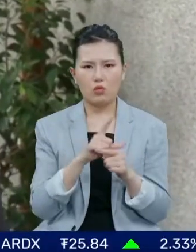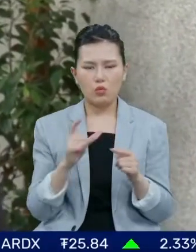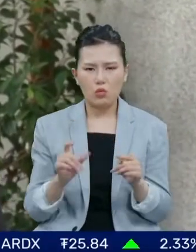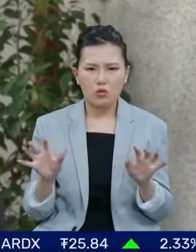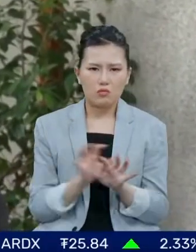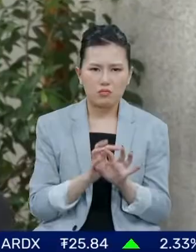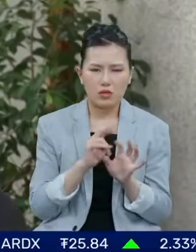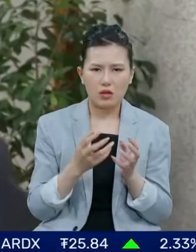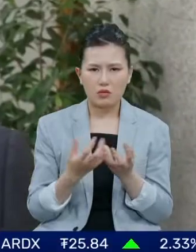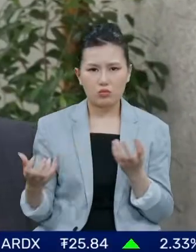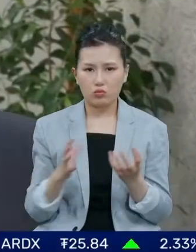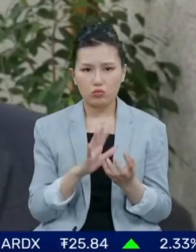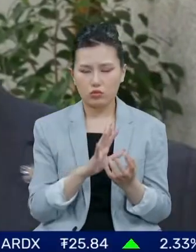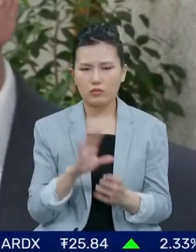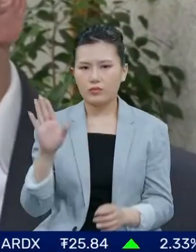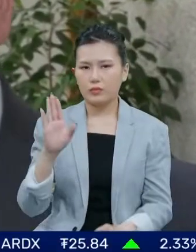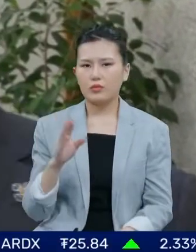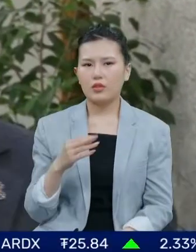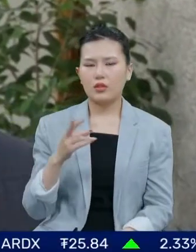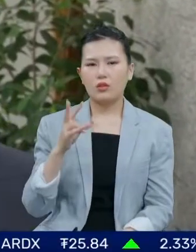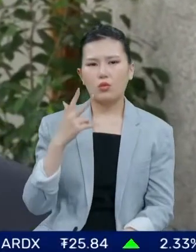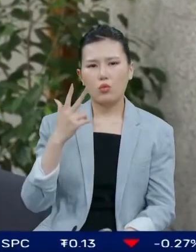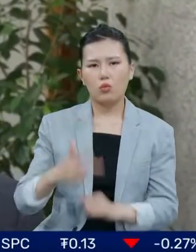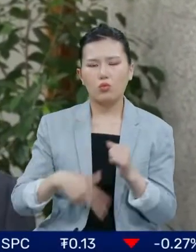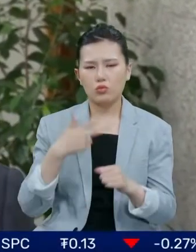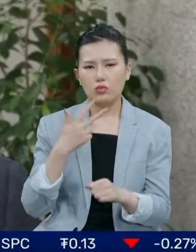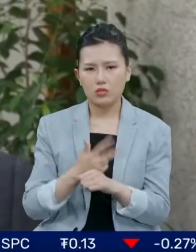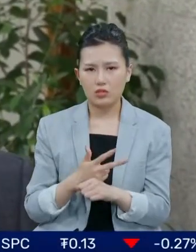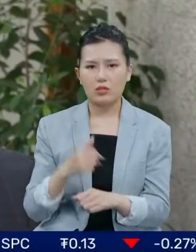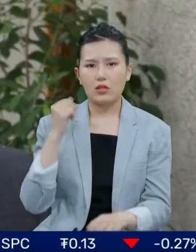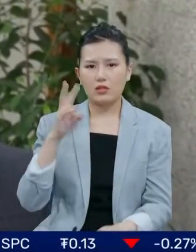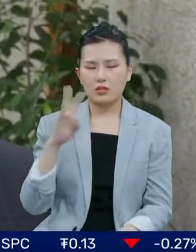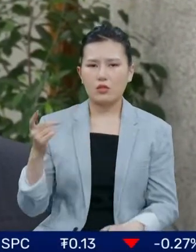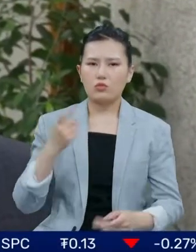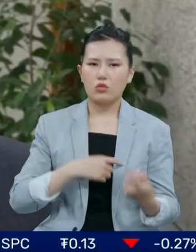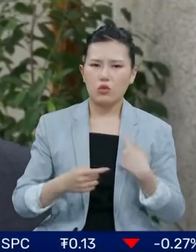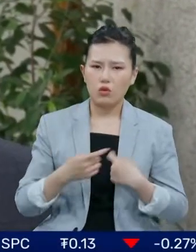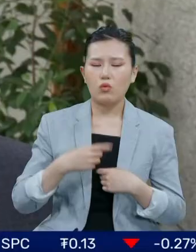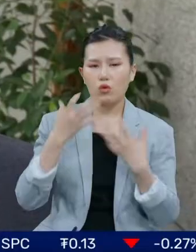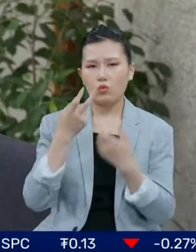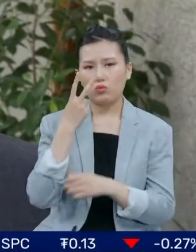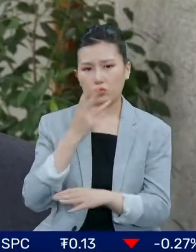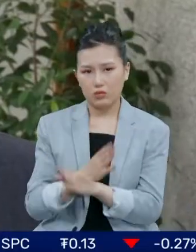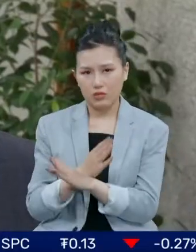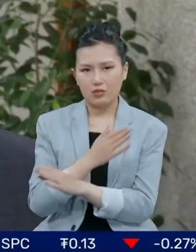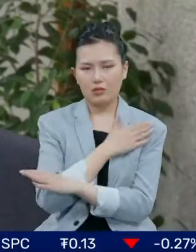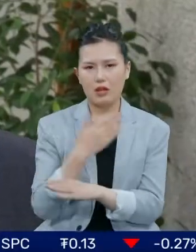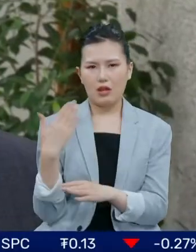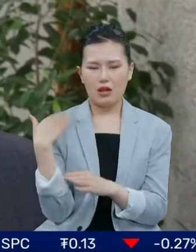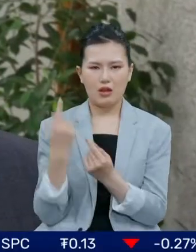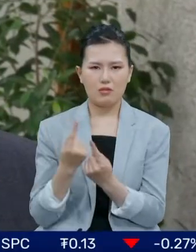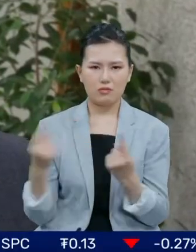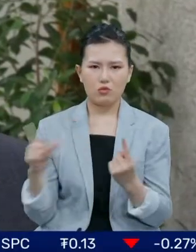Одоо нэг даргатай болсон шүү дээ. Олон одоо 3 жилүүд арчсан нам бол маш олон зовлон дондор яваад нэг даргатай болсон.